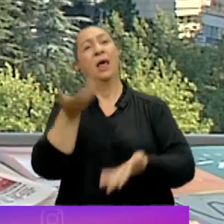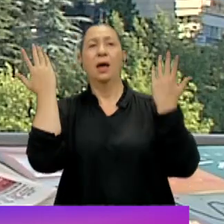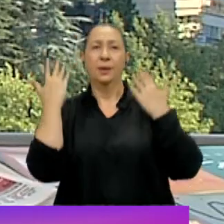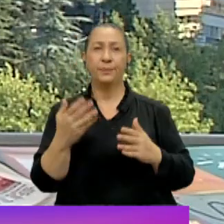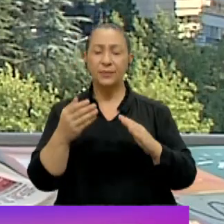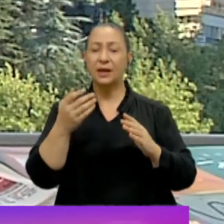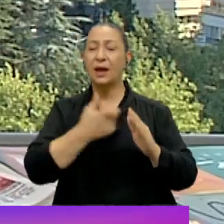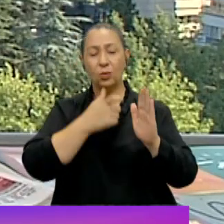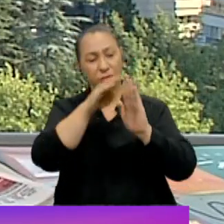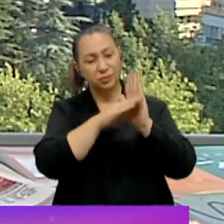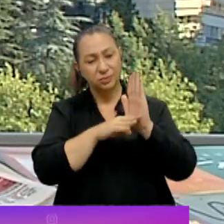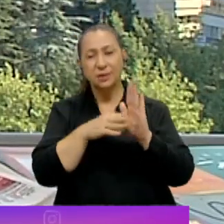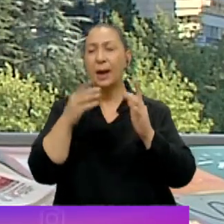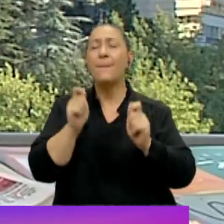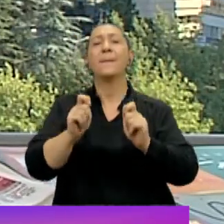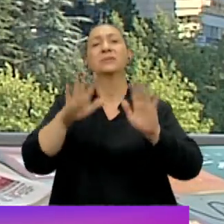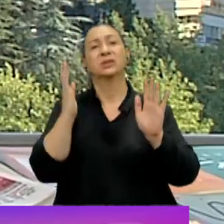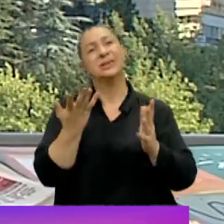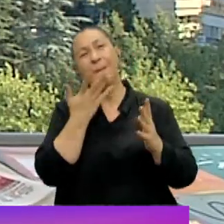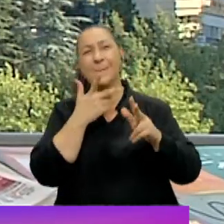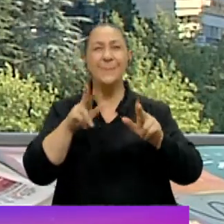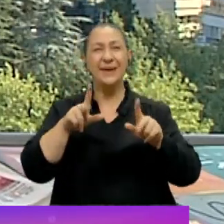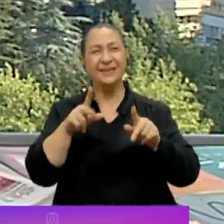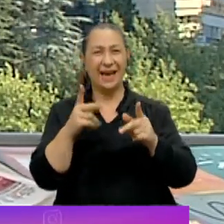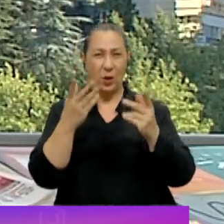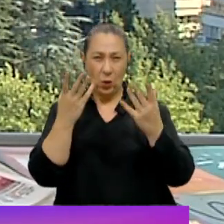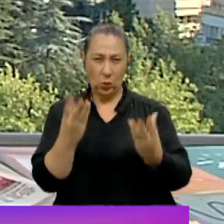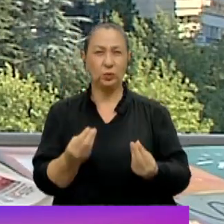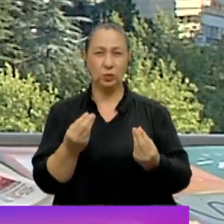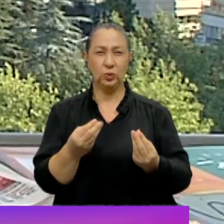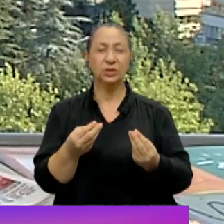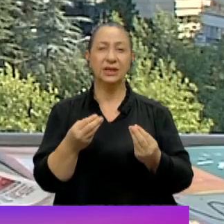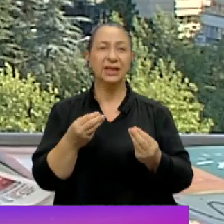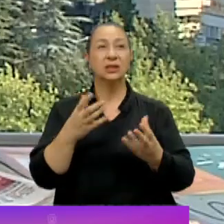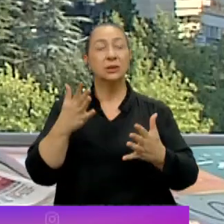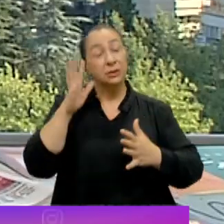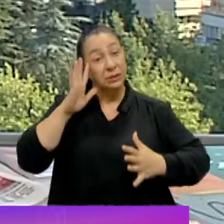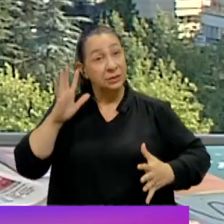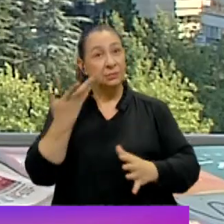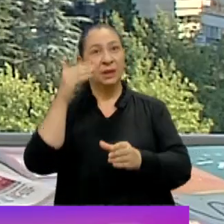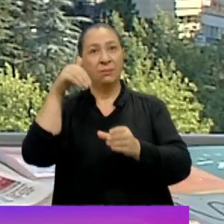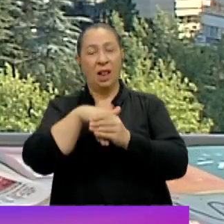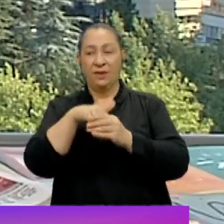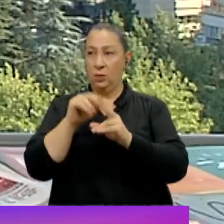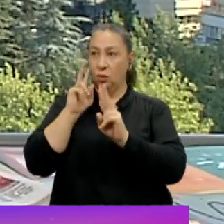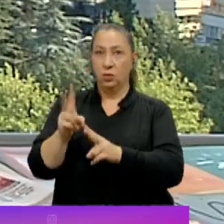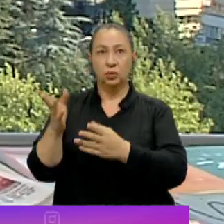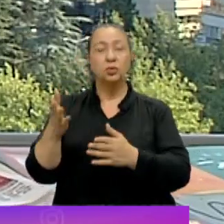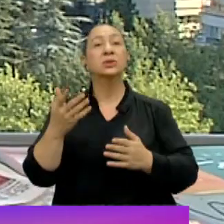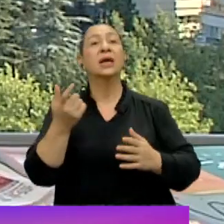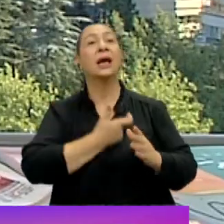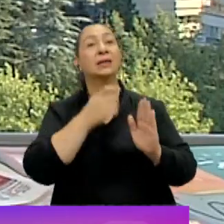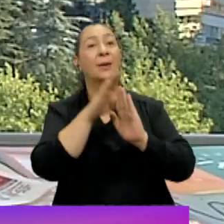yasal mevzuatın dışına çıkmışlar. Hani yine benzer durumlarla da karşı karşıya kalmış ve çileden çıkan bir milletvekilini görüyoruz.